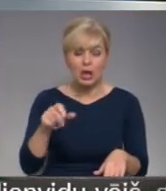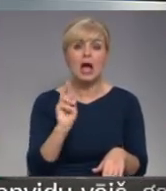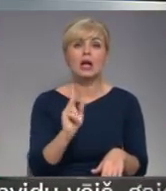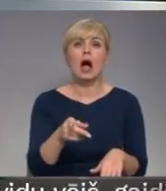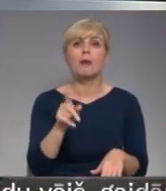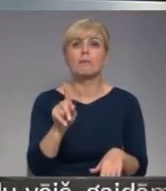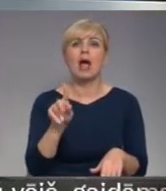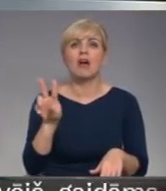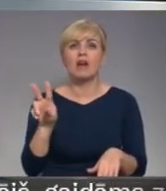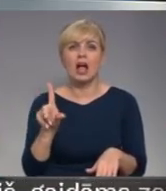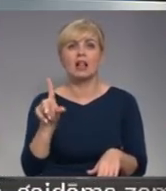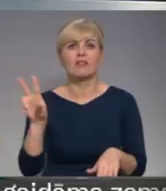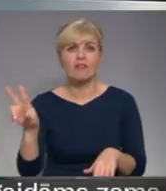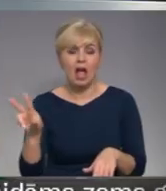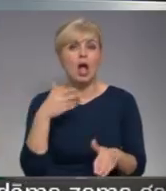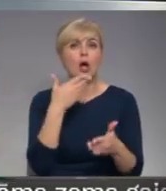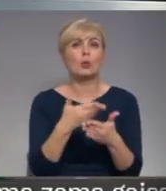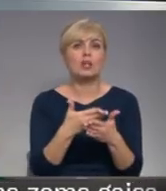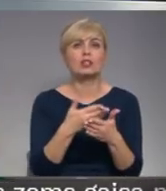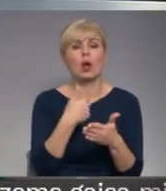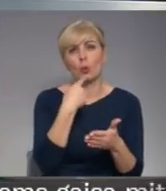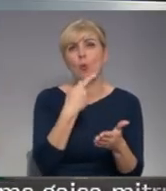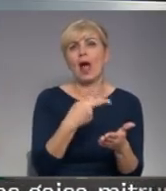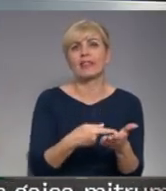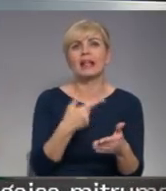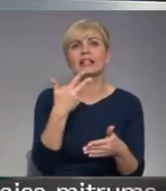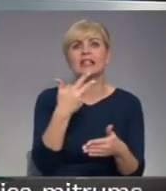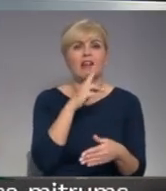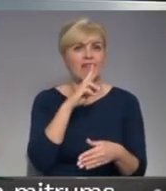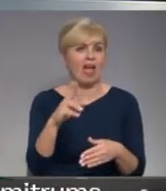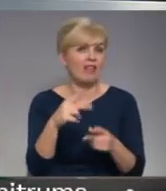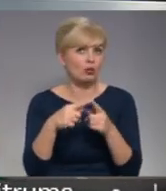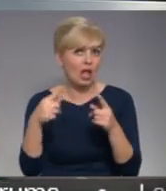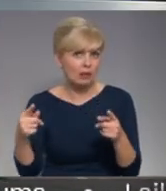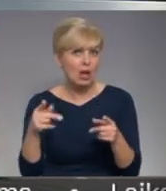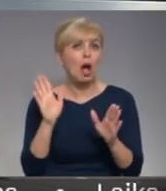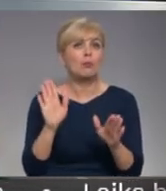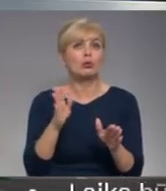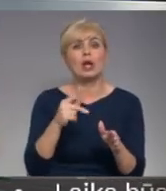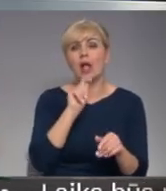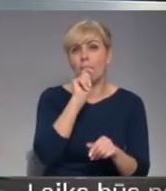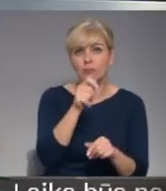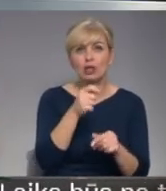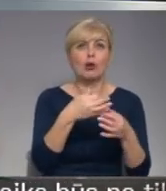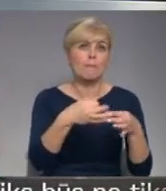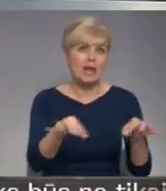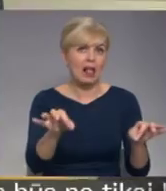3 nedēļu termiņu, kurā būtu jāpiešķir pielaide darbam ar valsts noslēpumu un turpina tematam sekot Madara